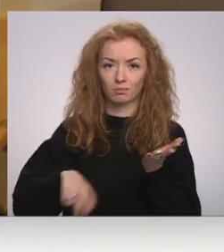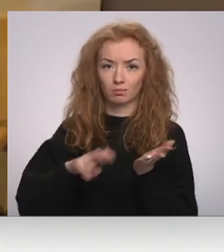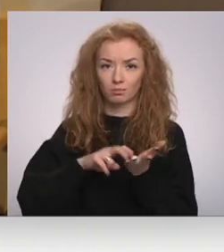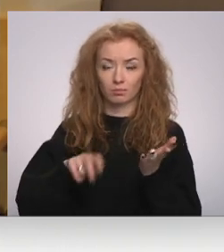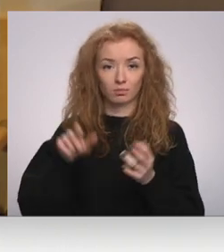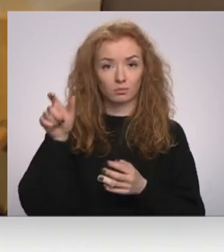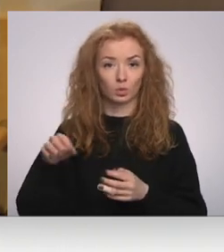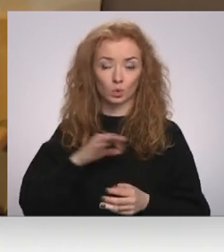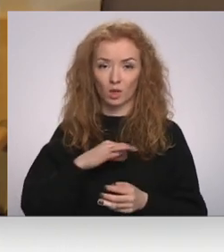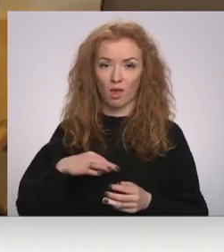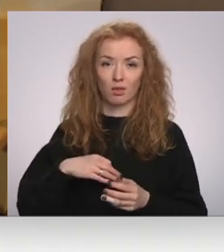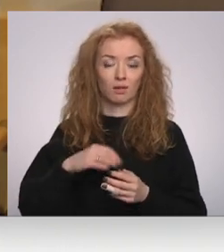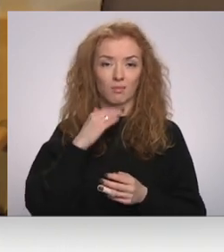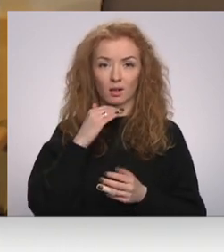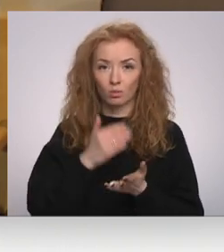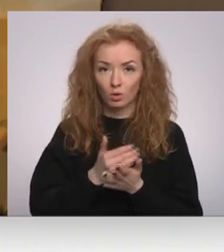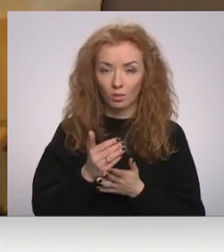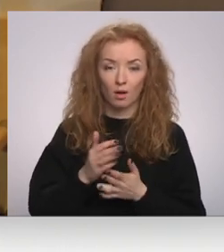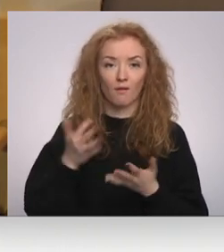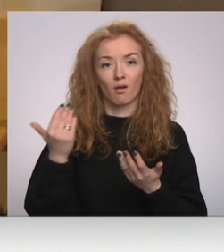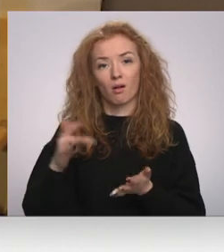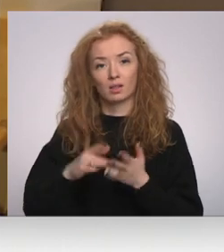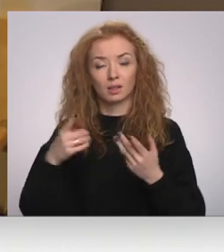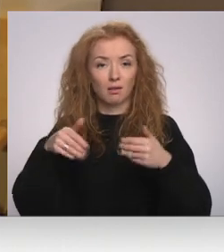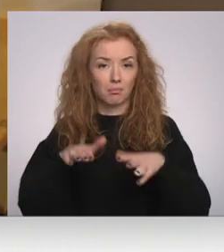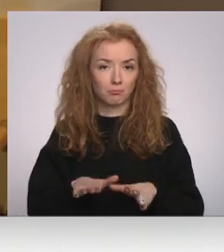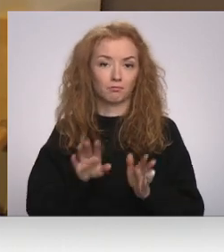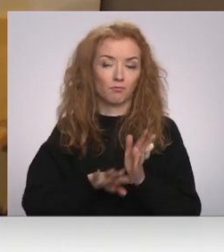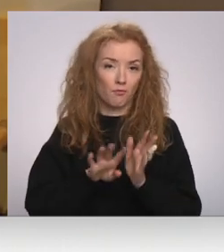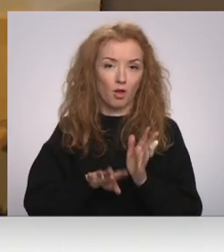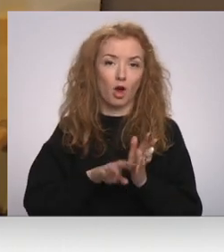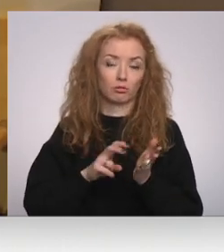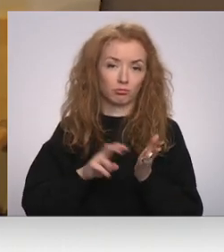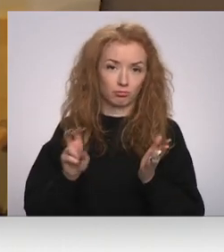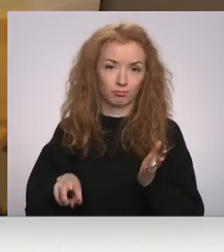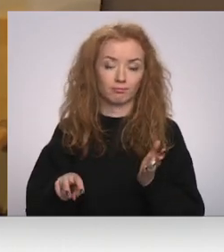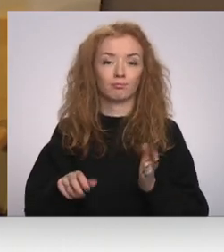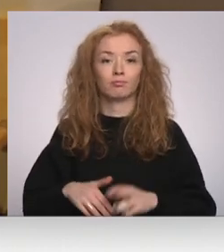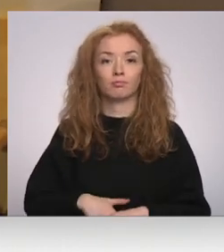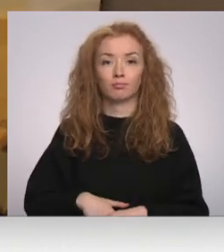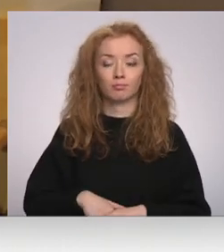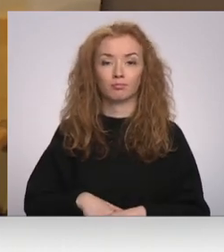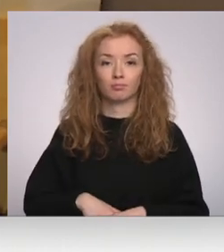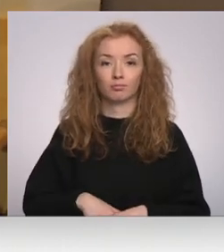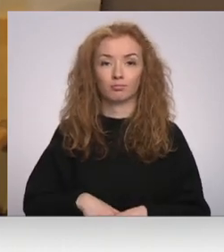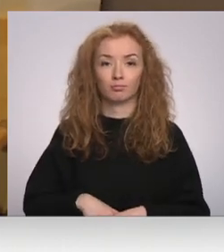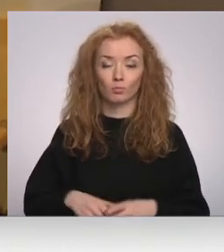Studenti nepabeidz vai kaut kādu citu apsvērumu dēļ vienkārši grupas